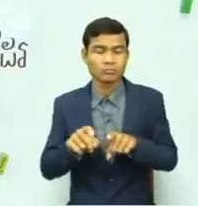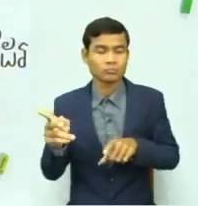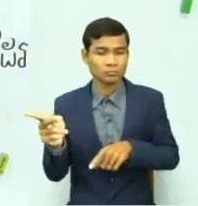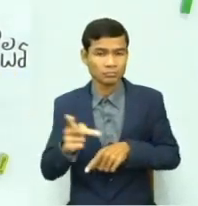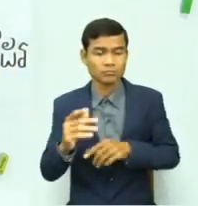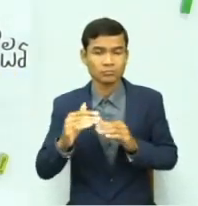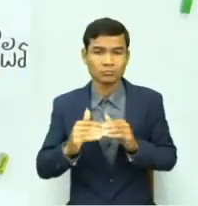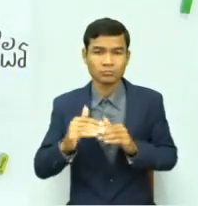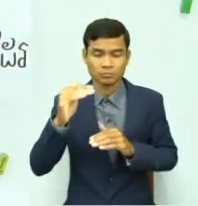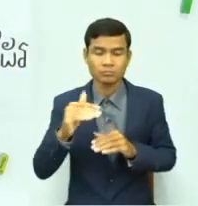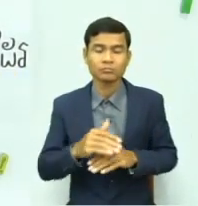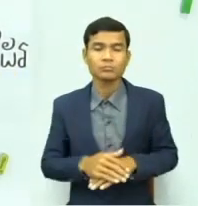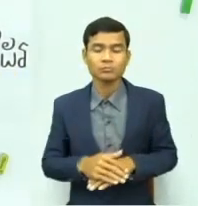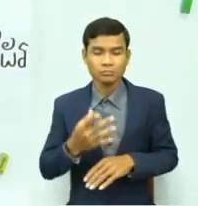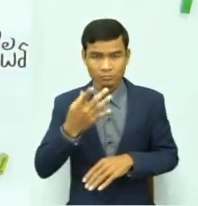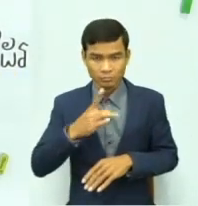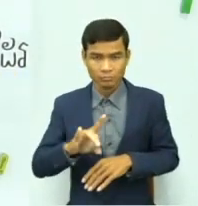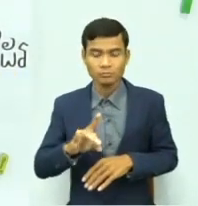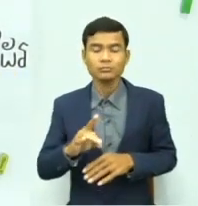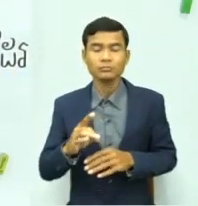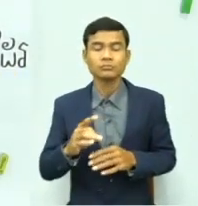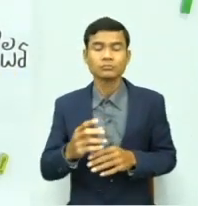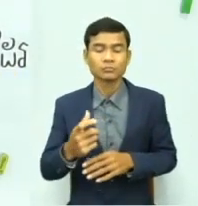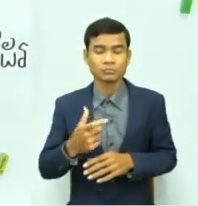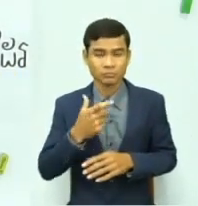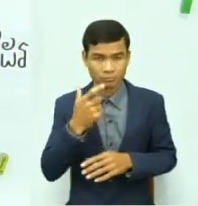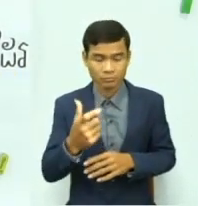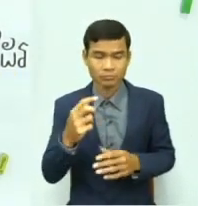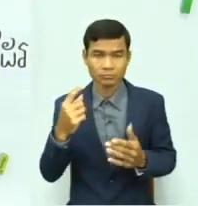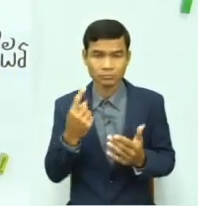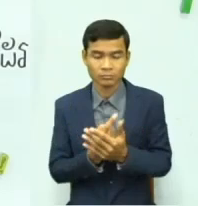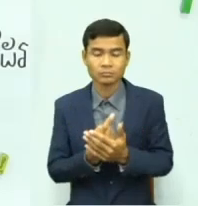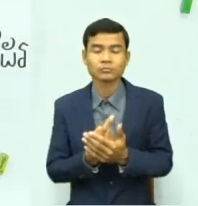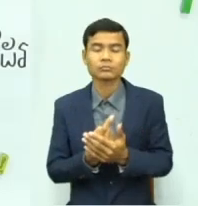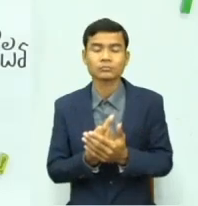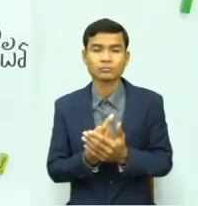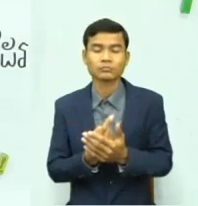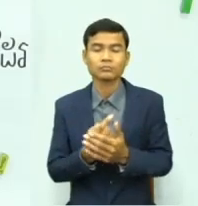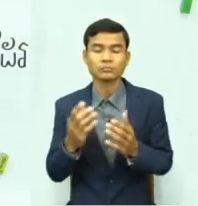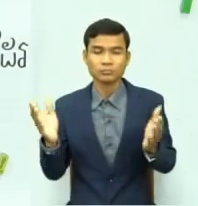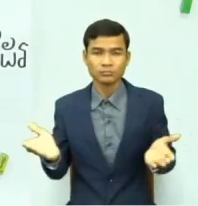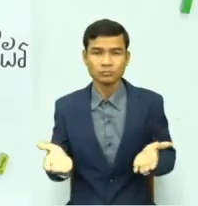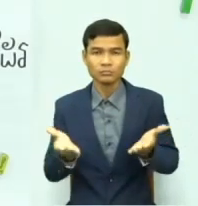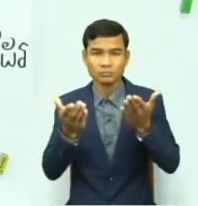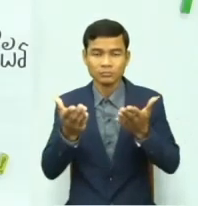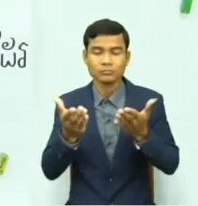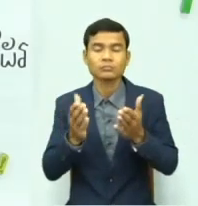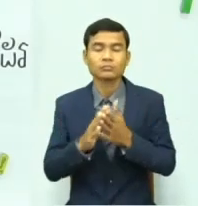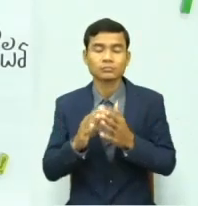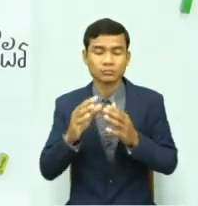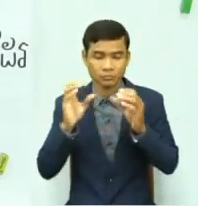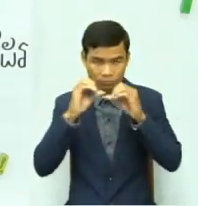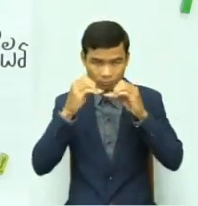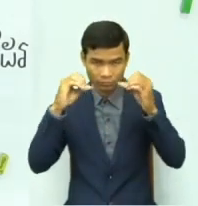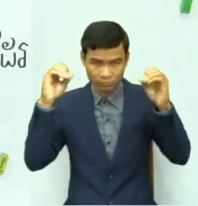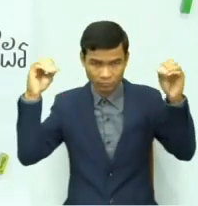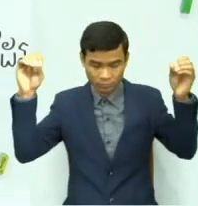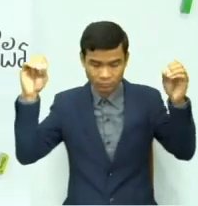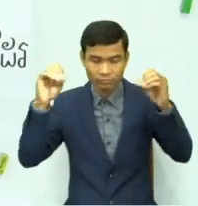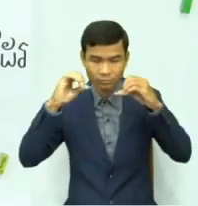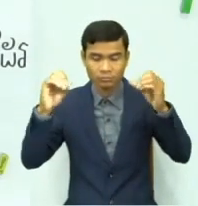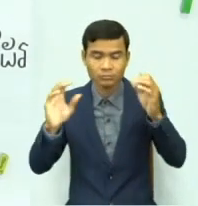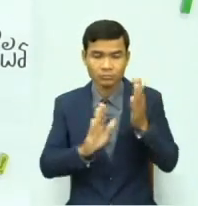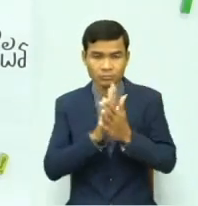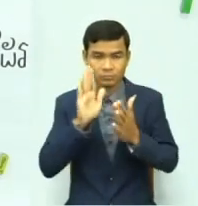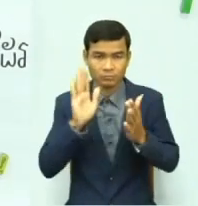đầy pro đam bay cho rôm chấm này lớp cầm po cắt tệ sáp